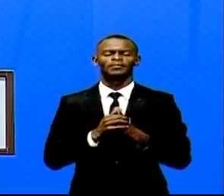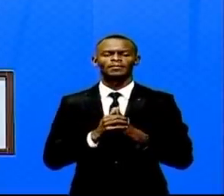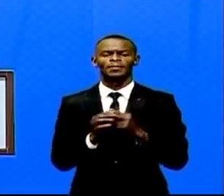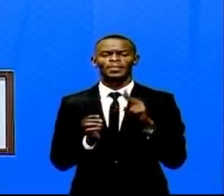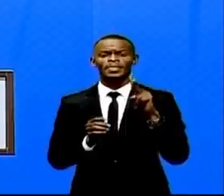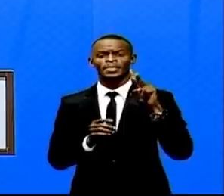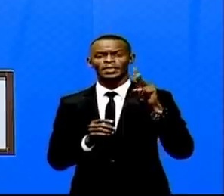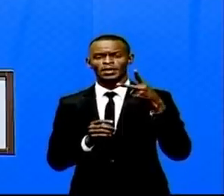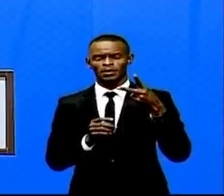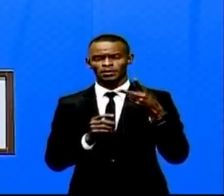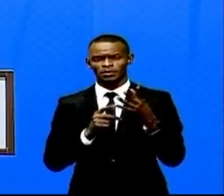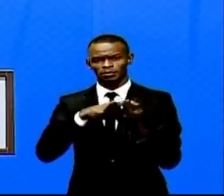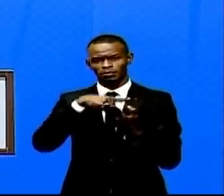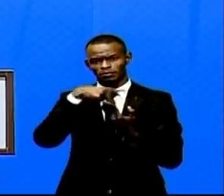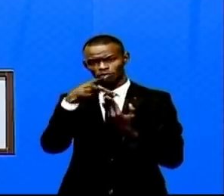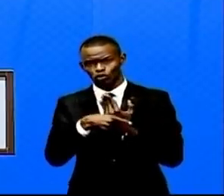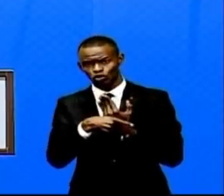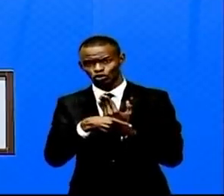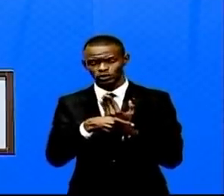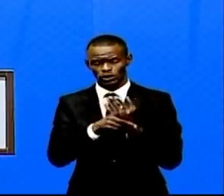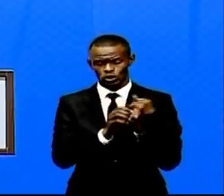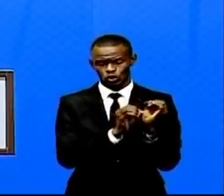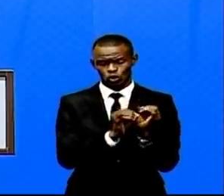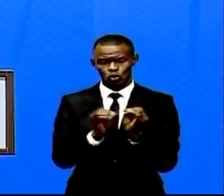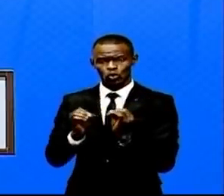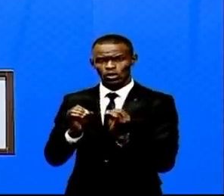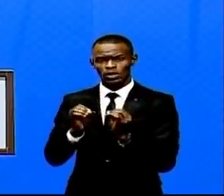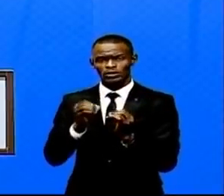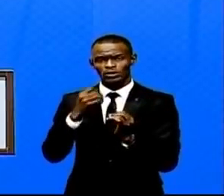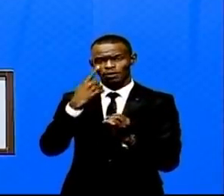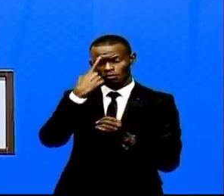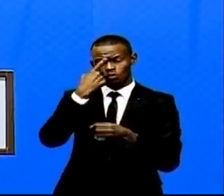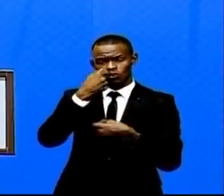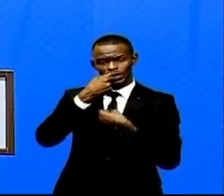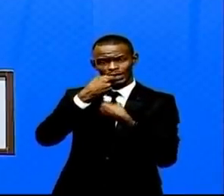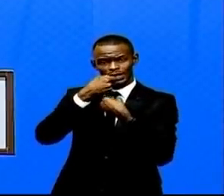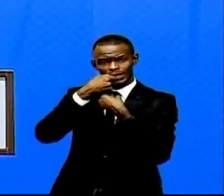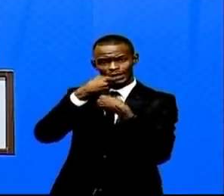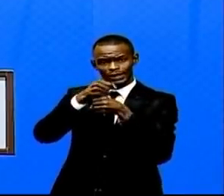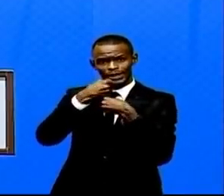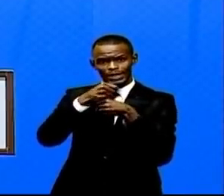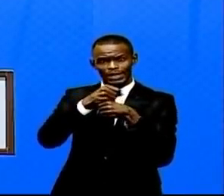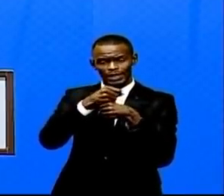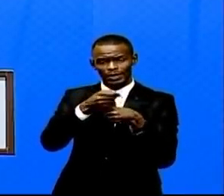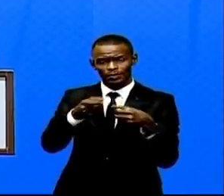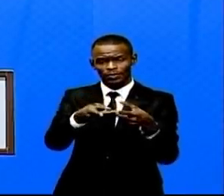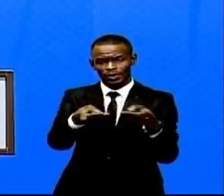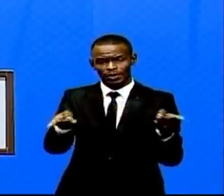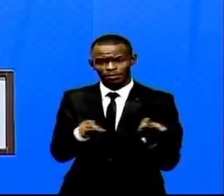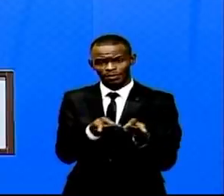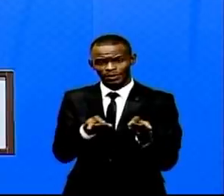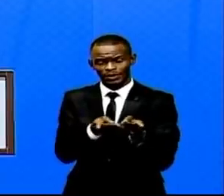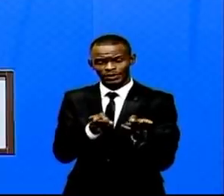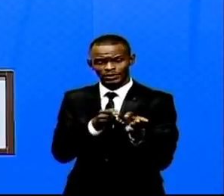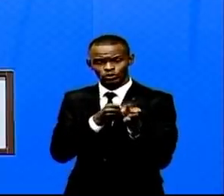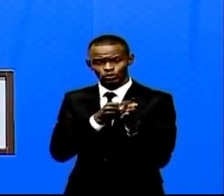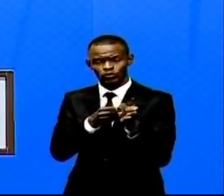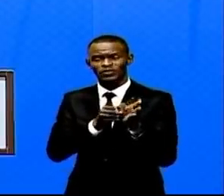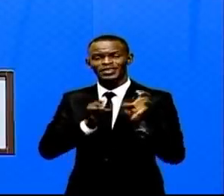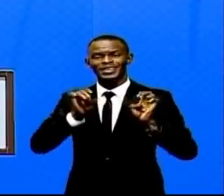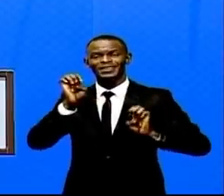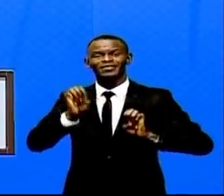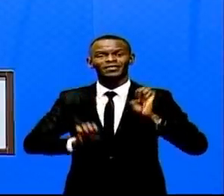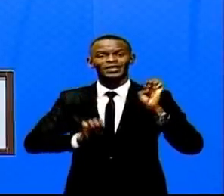d'ordonnance portant création, organisation et fonctionnement du cadre institutionnel de la mise en œuvre et suivi évaluation du programme